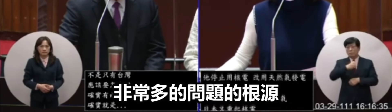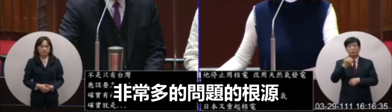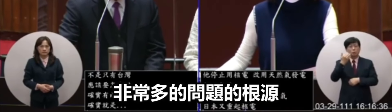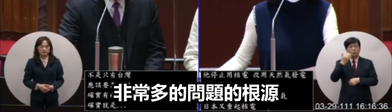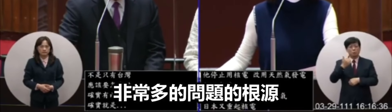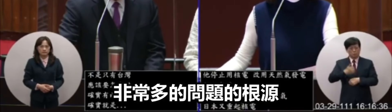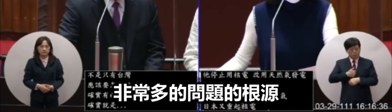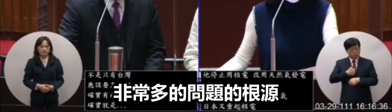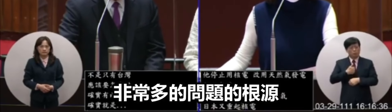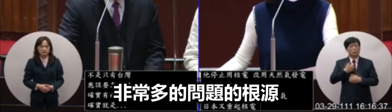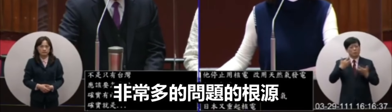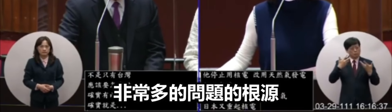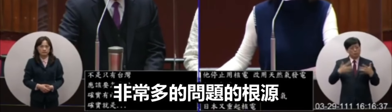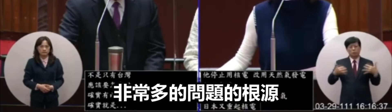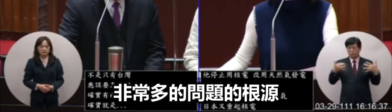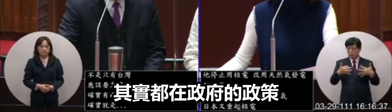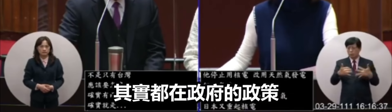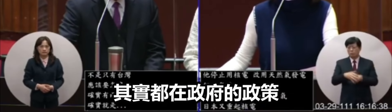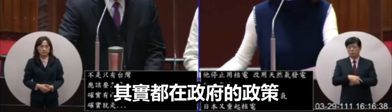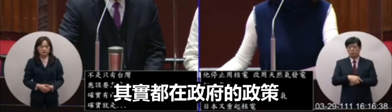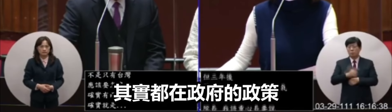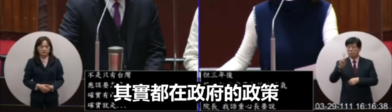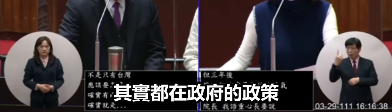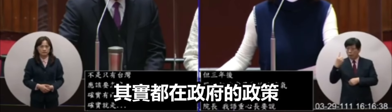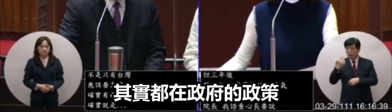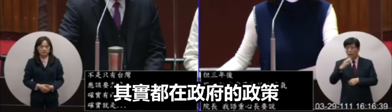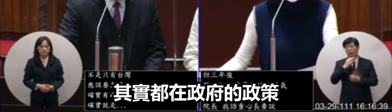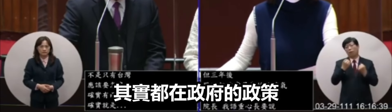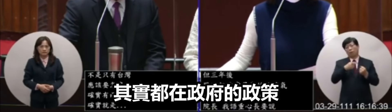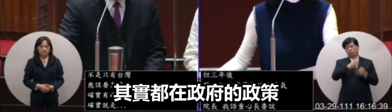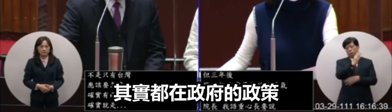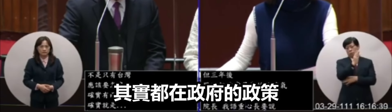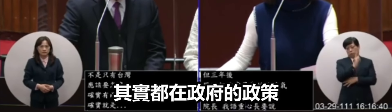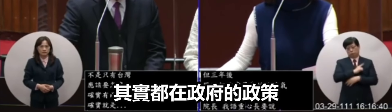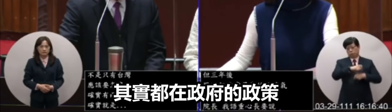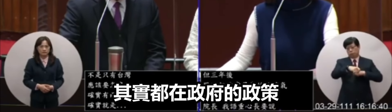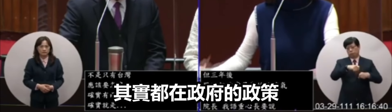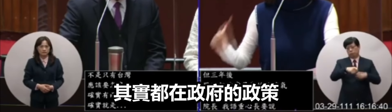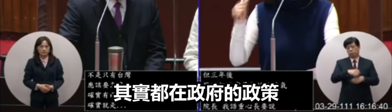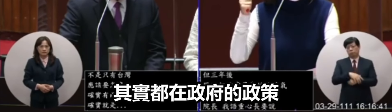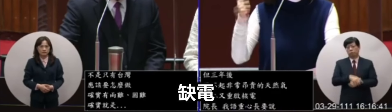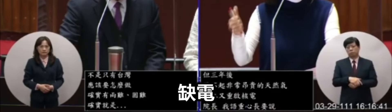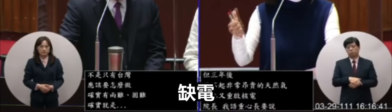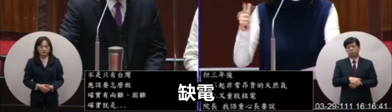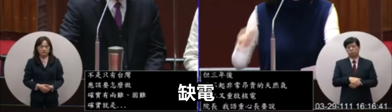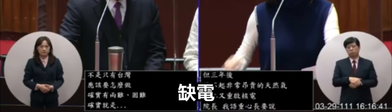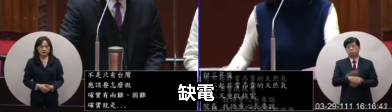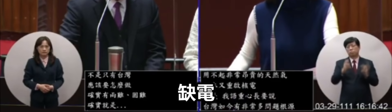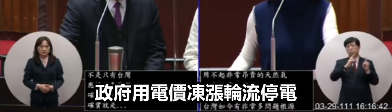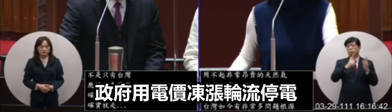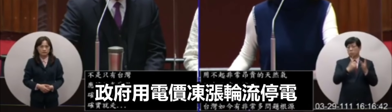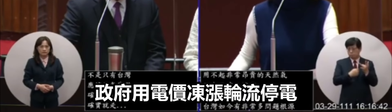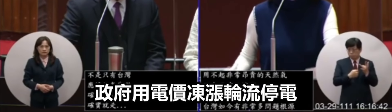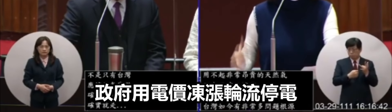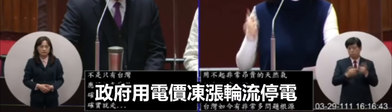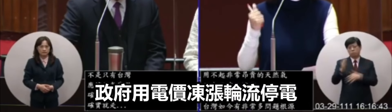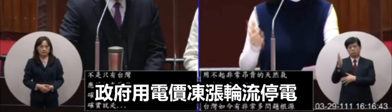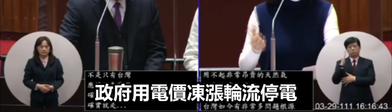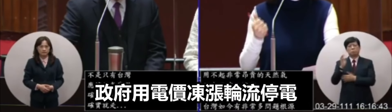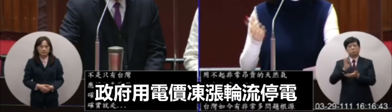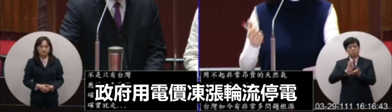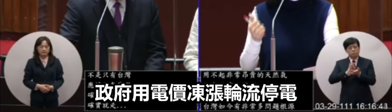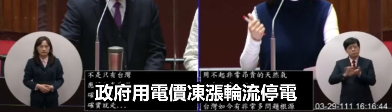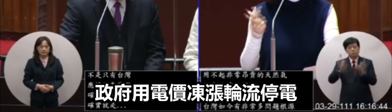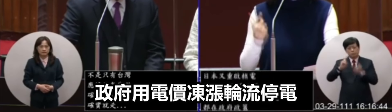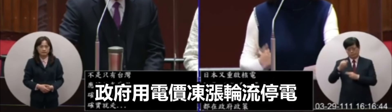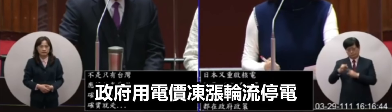今有非常多的问题的根源，其实都在政府的政策。缺电，政府用